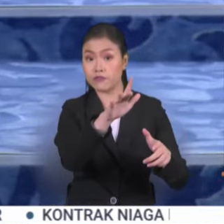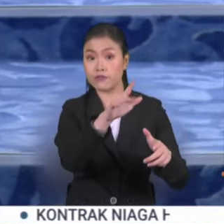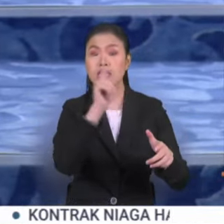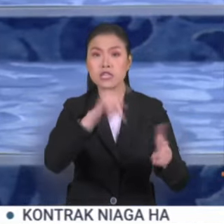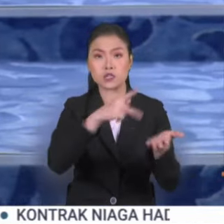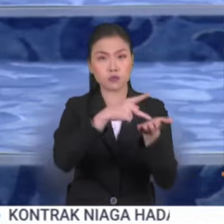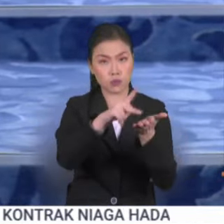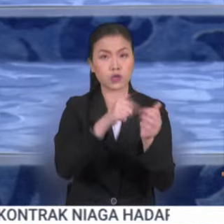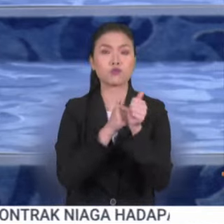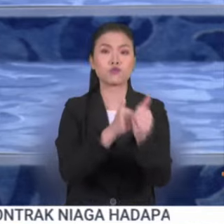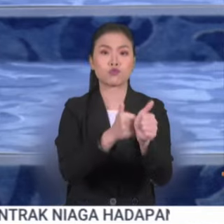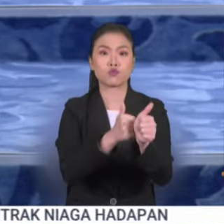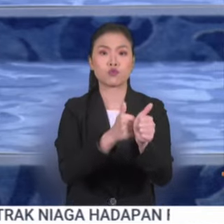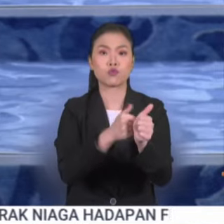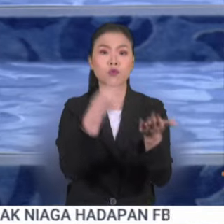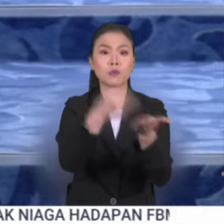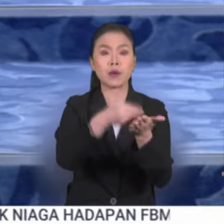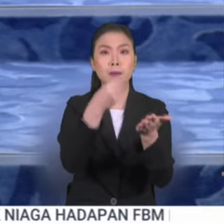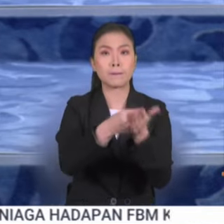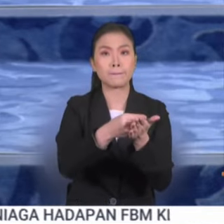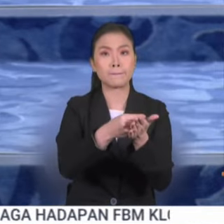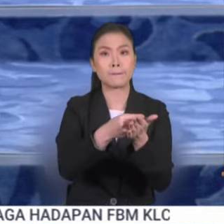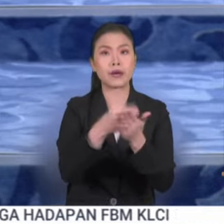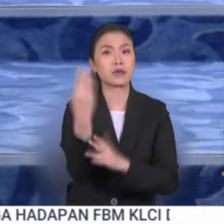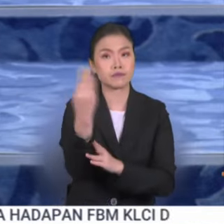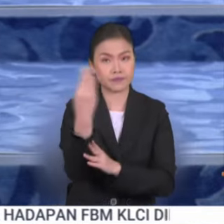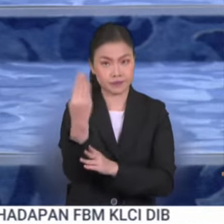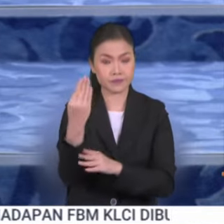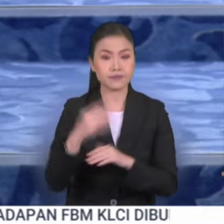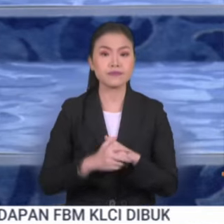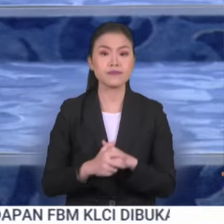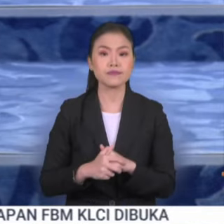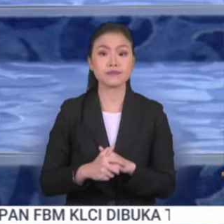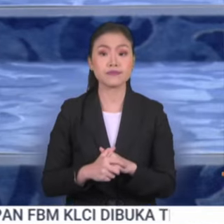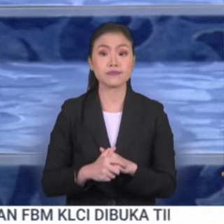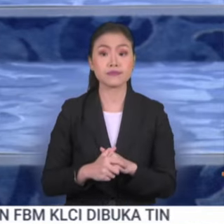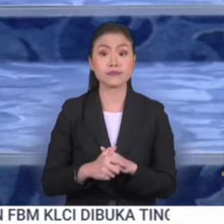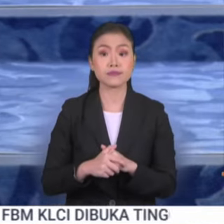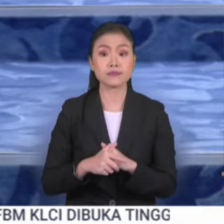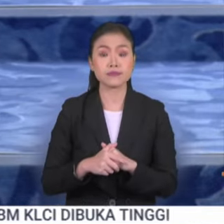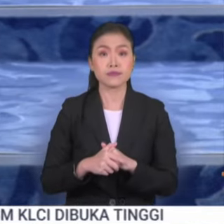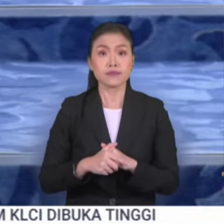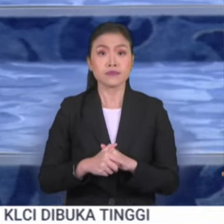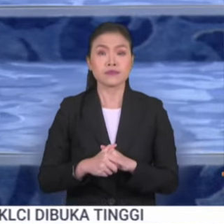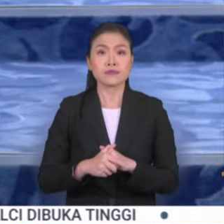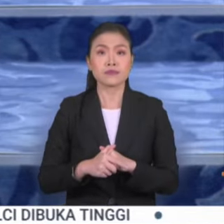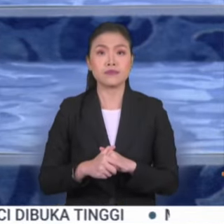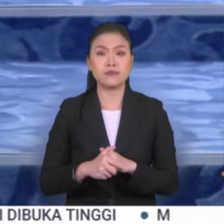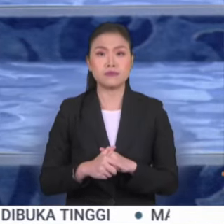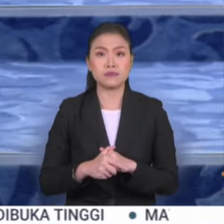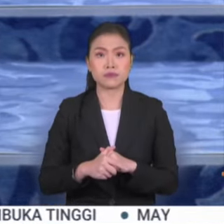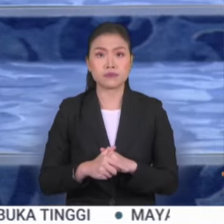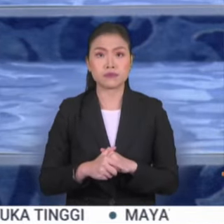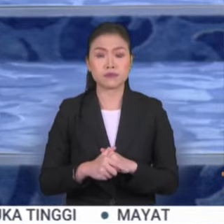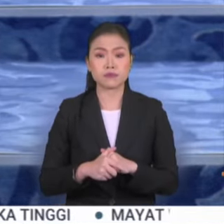semasa ikut pasaran kepada golongan mahkaya dan golongan teratas. Itu pun tak boleh.